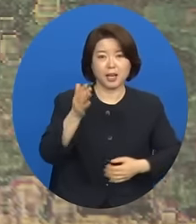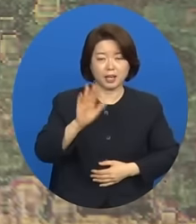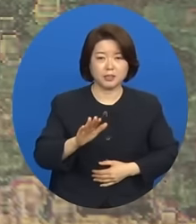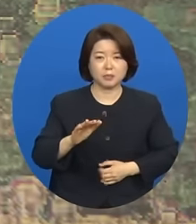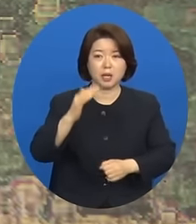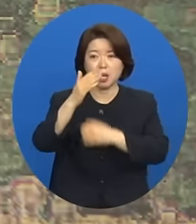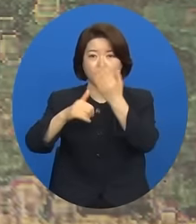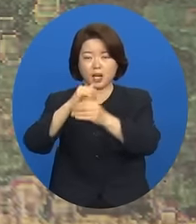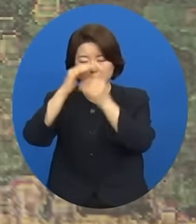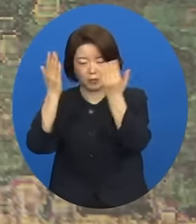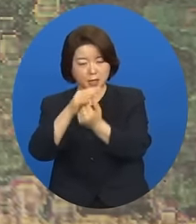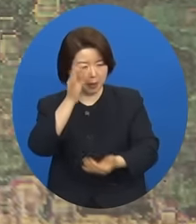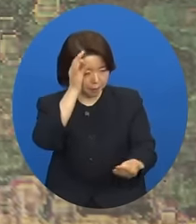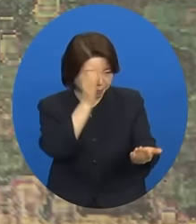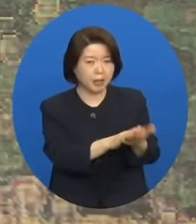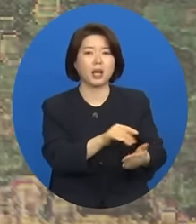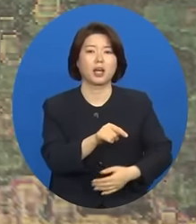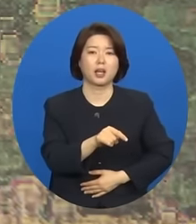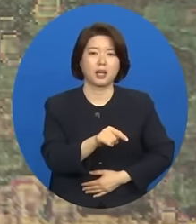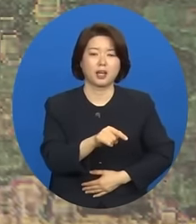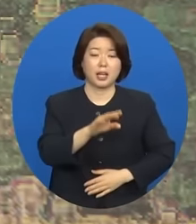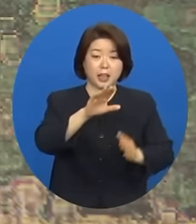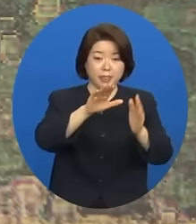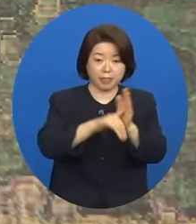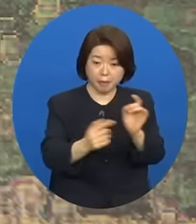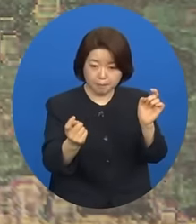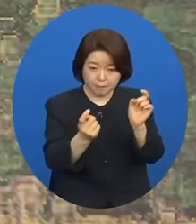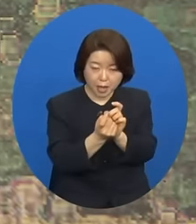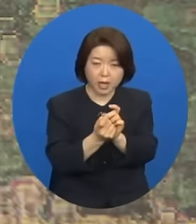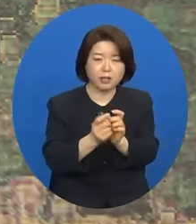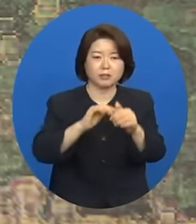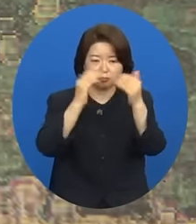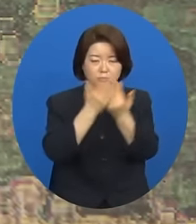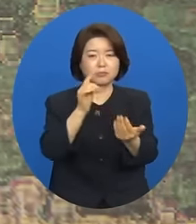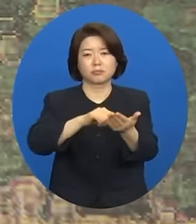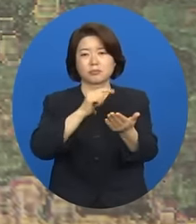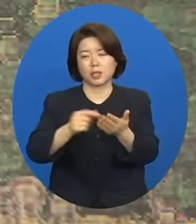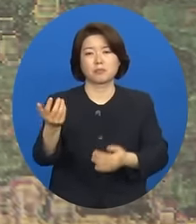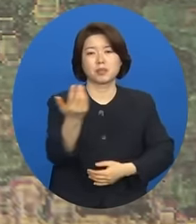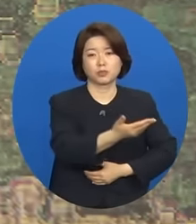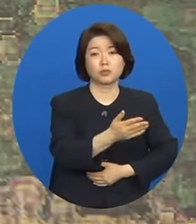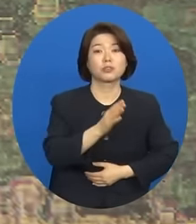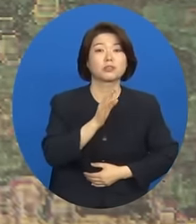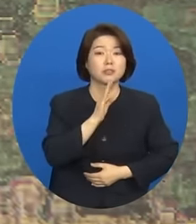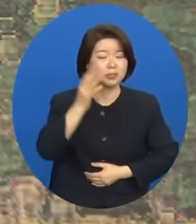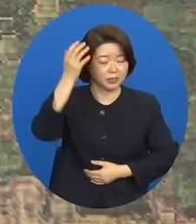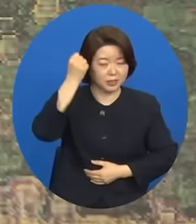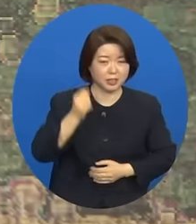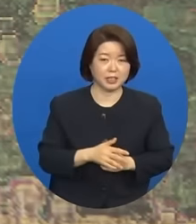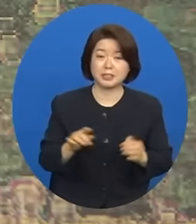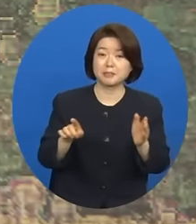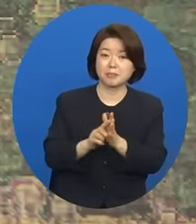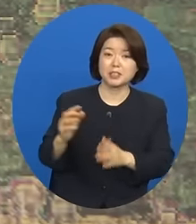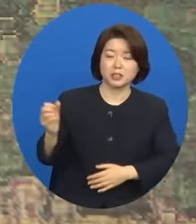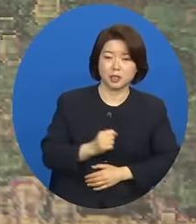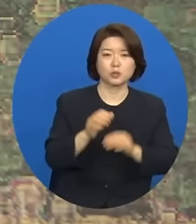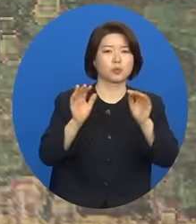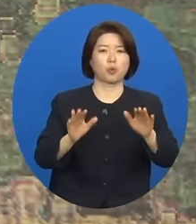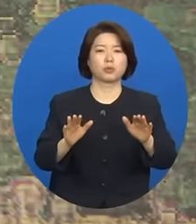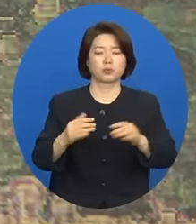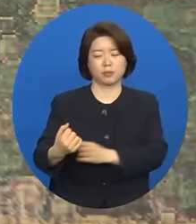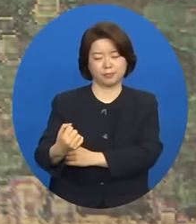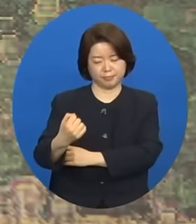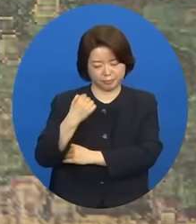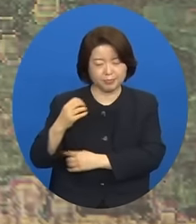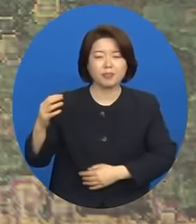다 지켜보셨다가 때가 되면 다 갚아주신다는 사실입니다. 이 믿음 가지고 여러분 오늘도 힘을